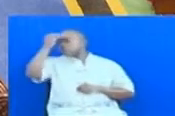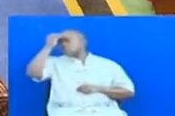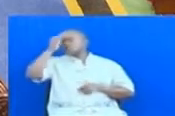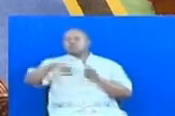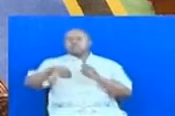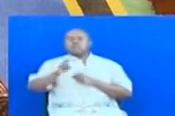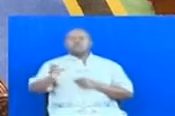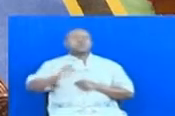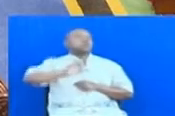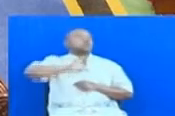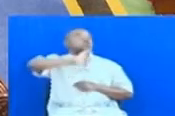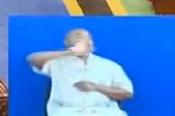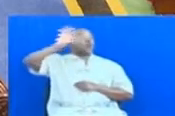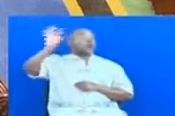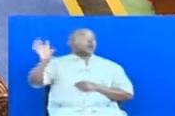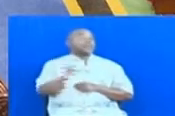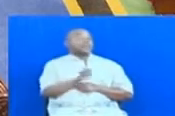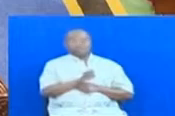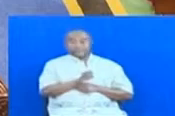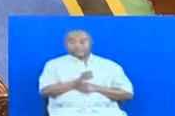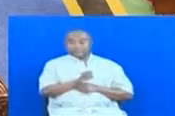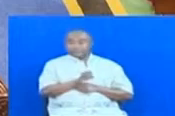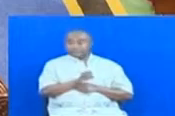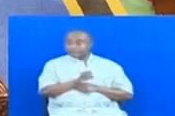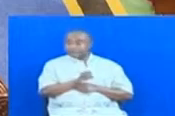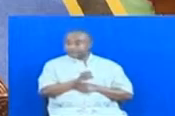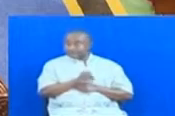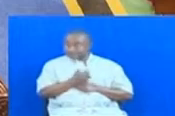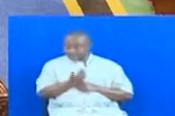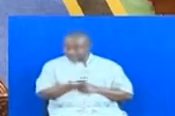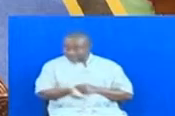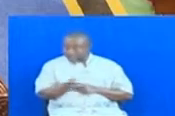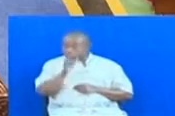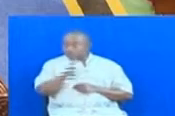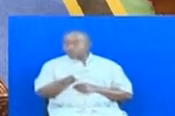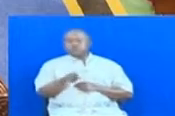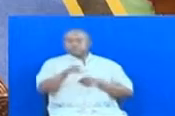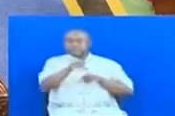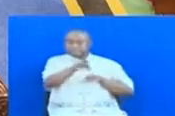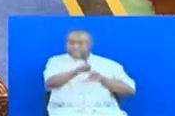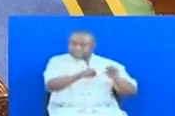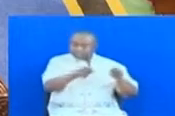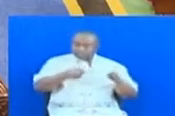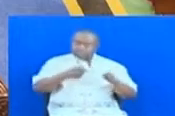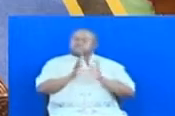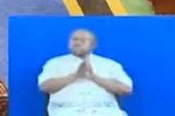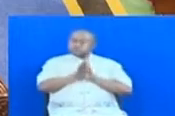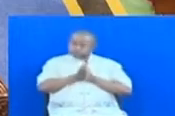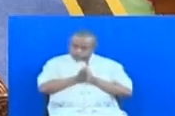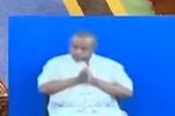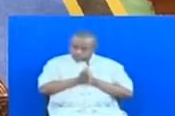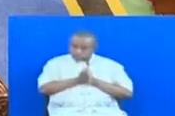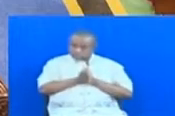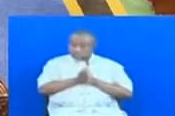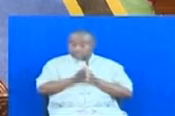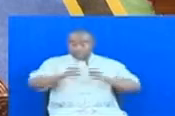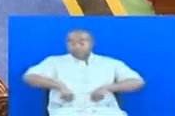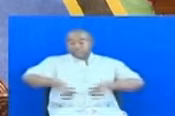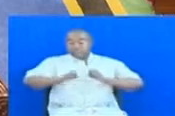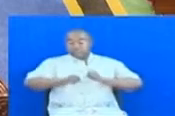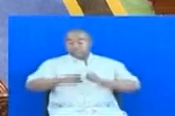zote. Lakini kale mbalimbali watu waliokuwa wanakaimu. Nishukuru sana management ya utumishi wa